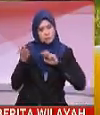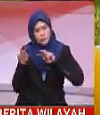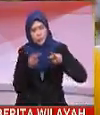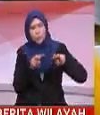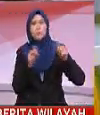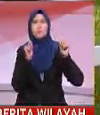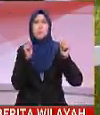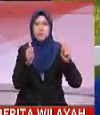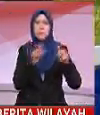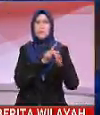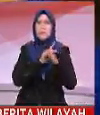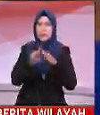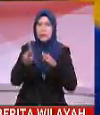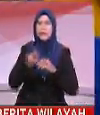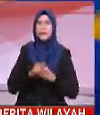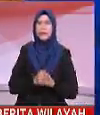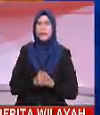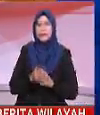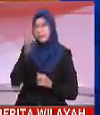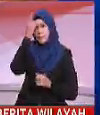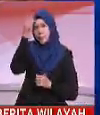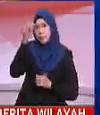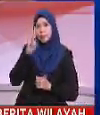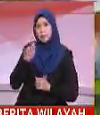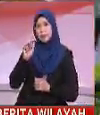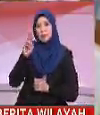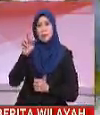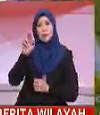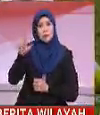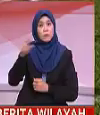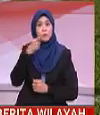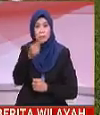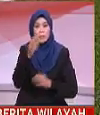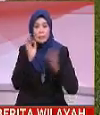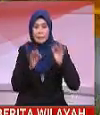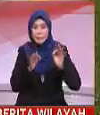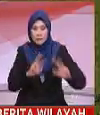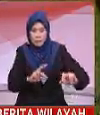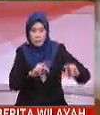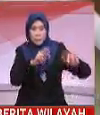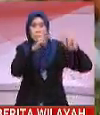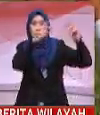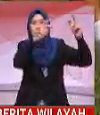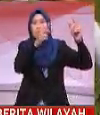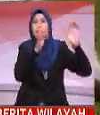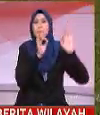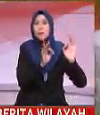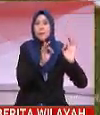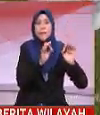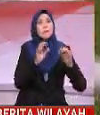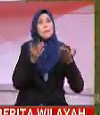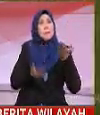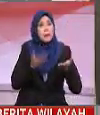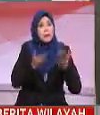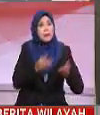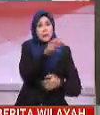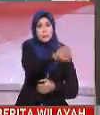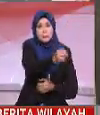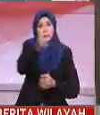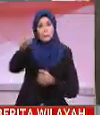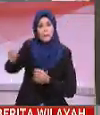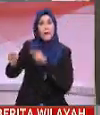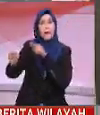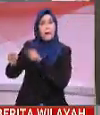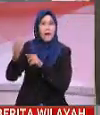begitu profesional. Tambah Datuk Kamarul Arifin, jika prestasi anak jati Kota Baru itu terus meningkat, tidak mustahil Lukman